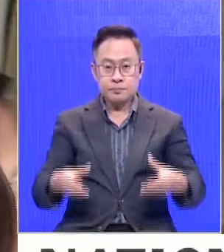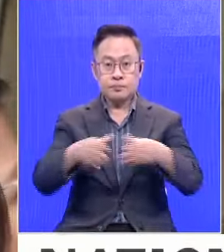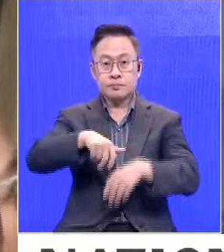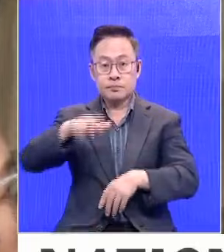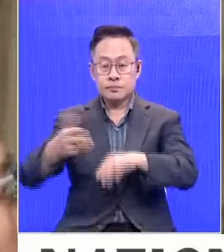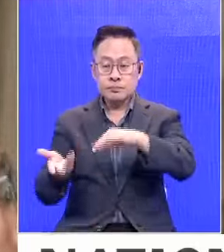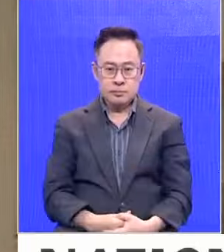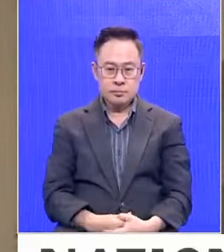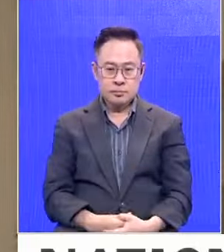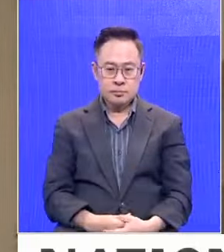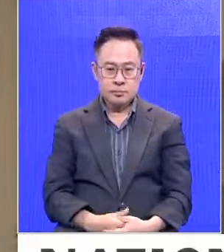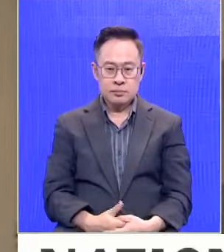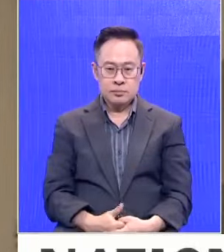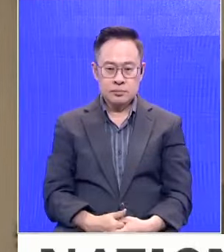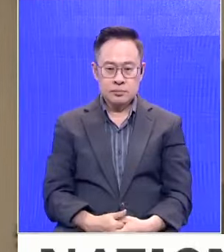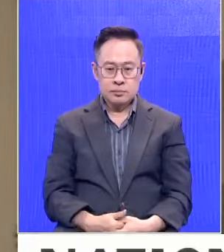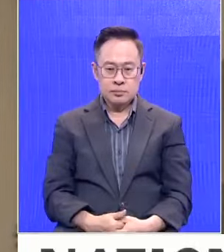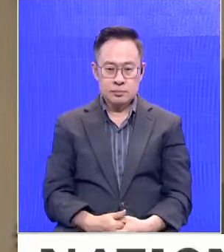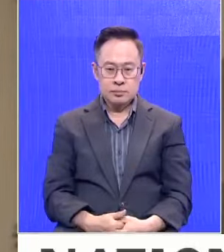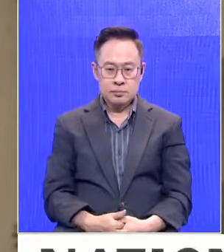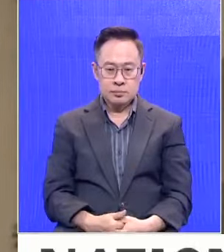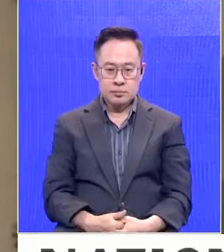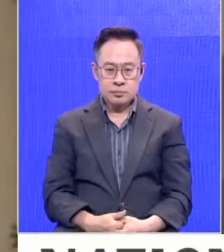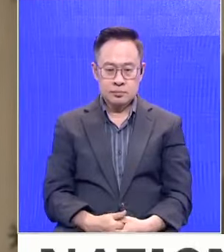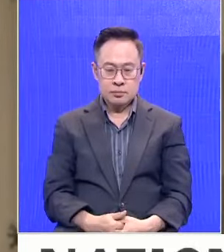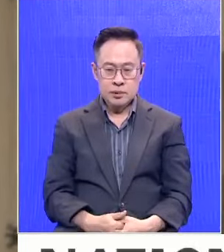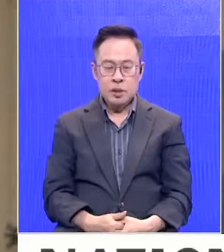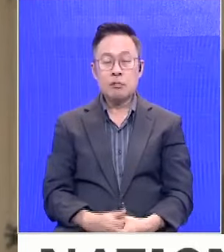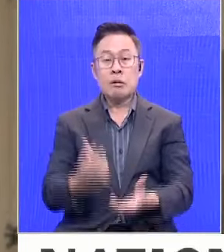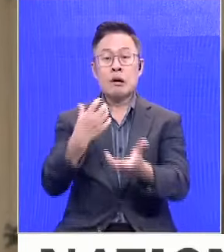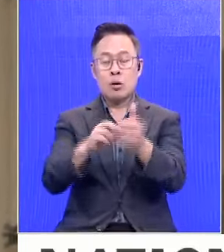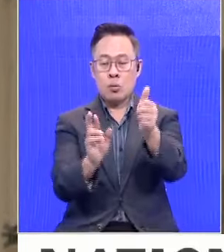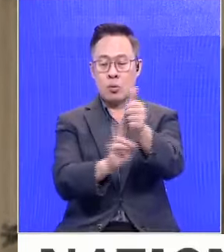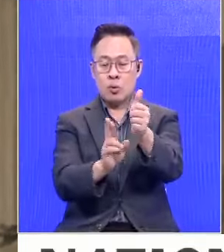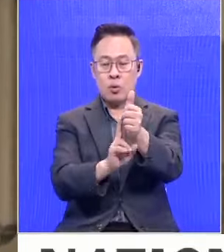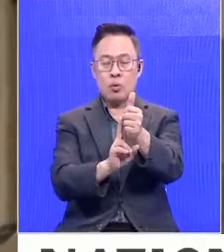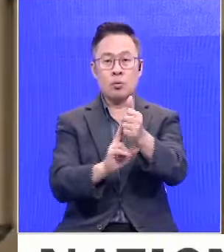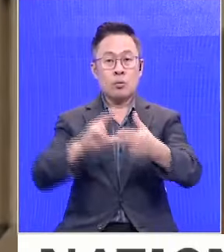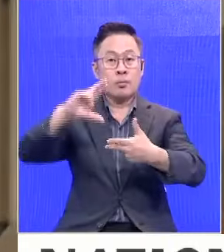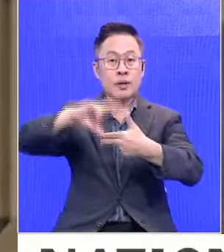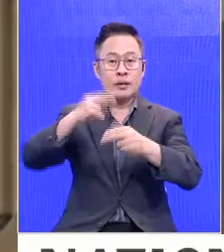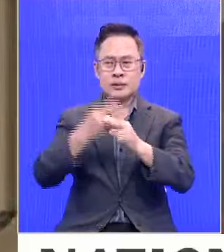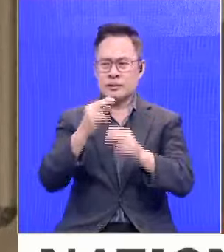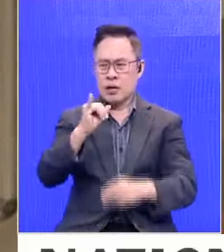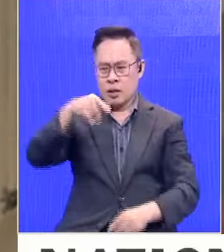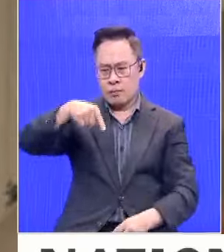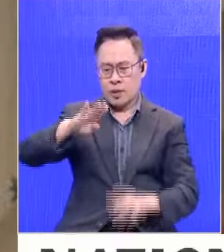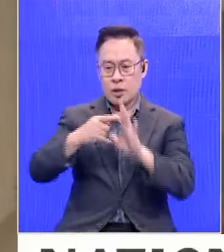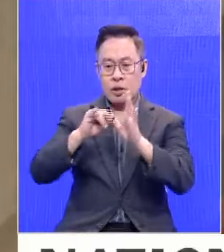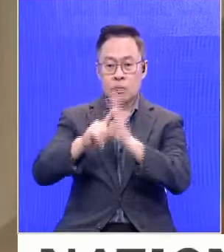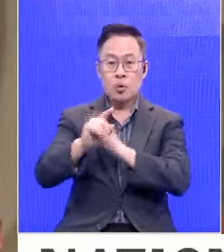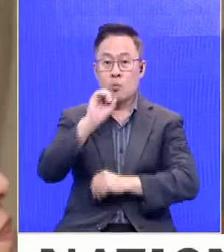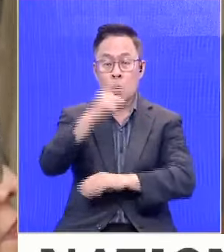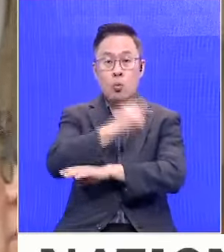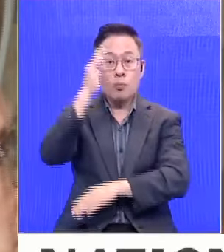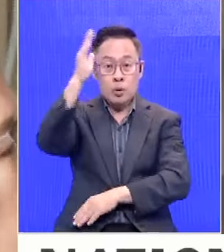ก นายไพบูลย์ขีดเส้นว่าพรุ่งนี้ยุบพักมันเป็นไปไม่ได้คือมันไม่มีเหตุปัจจัยที่